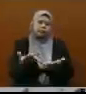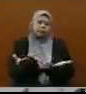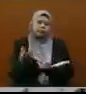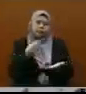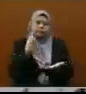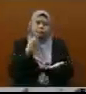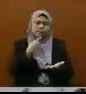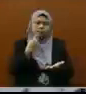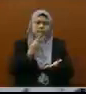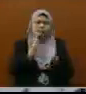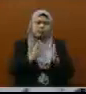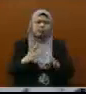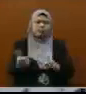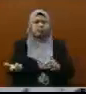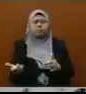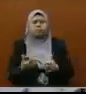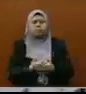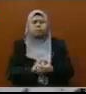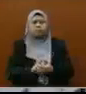rumah-rumah tersebut.